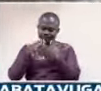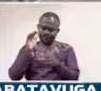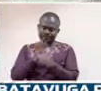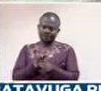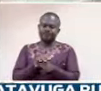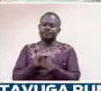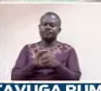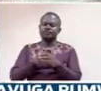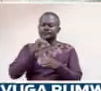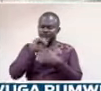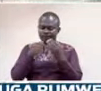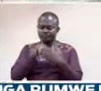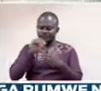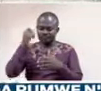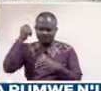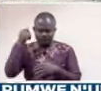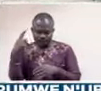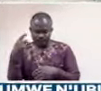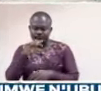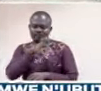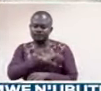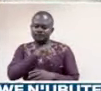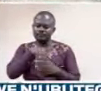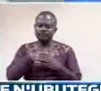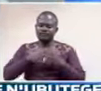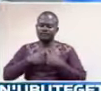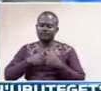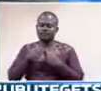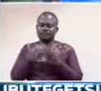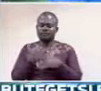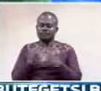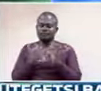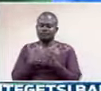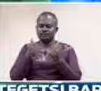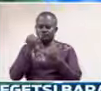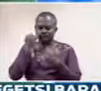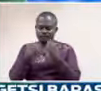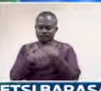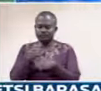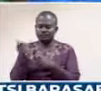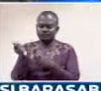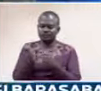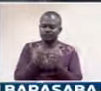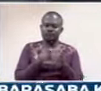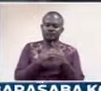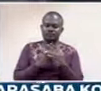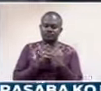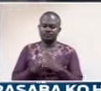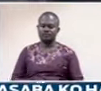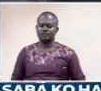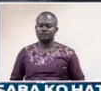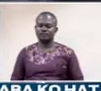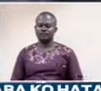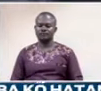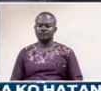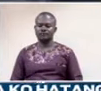ari abashoramari batari bumvise inyungu ziri mu Rwanda, ariko ngo igikorwa cyo kubareshya cyaratangiye. Abashoramari